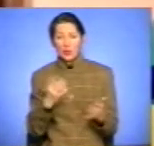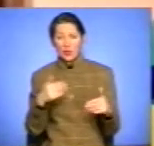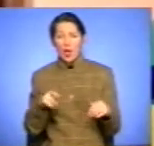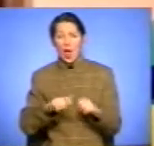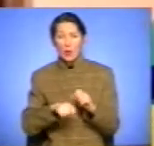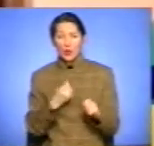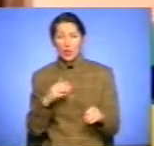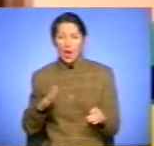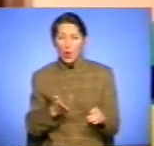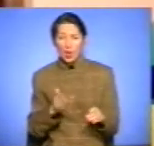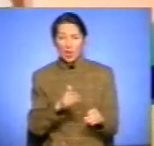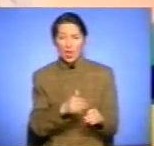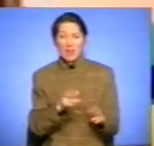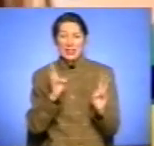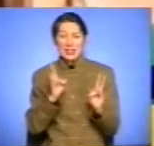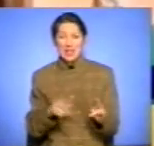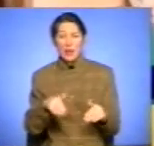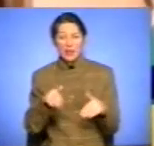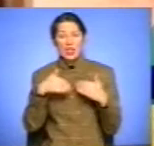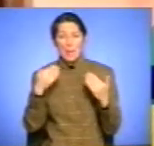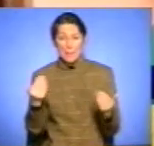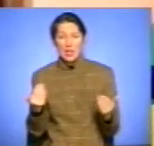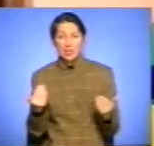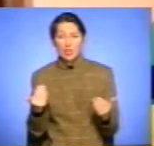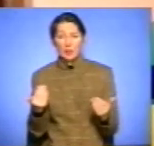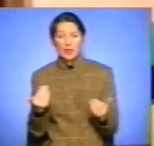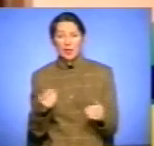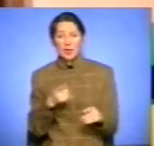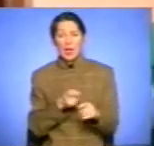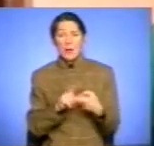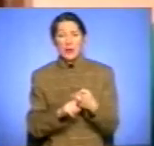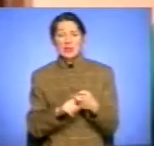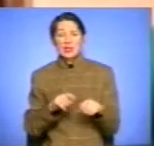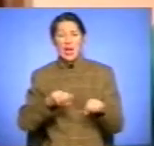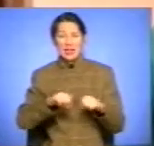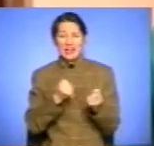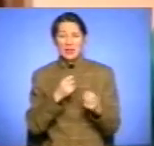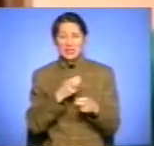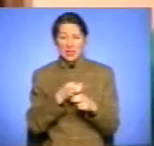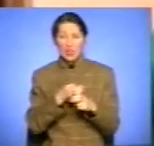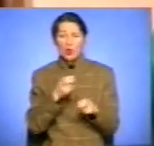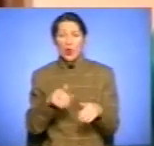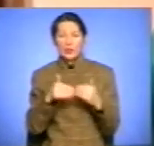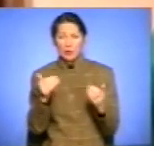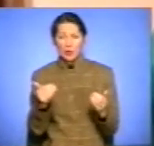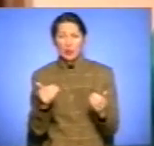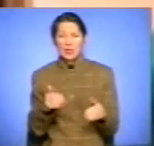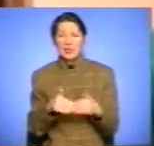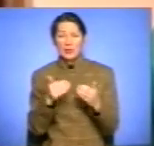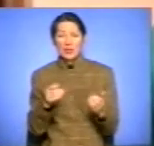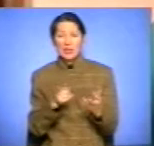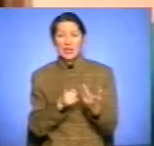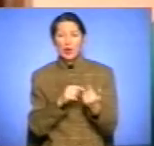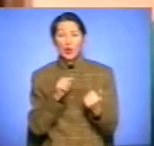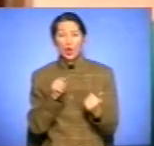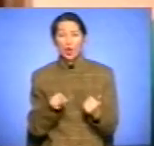і травми в них більше це пов'язано з чим лемківські сток збільшується збільшується за рахунок того